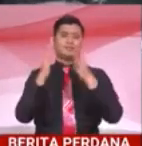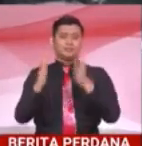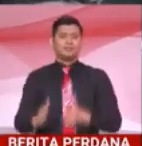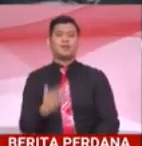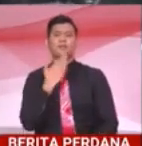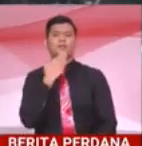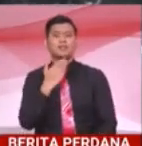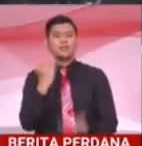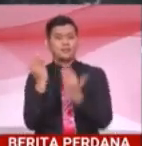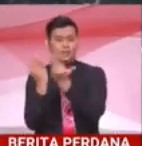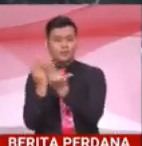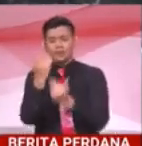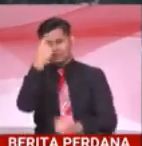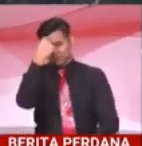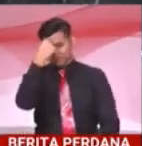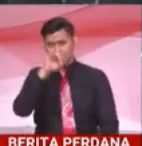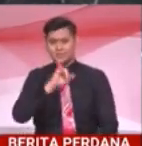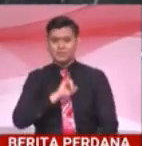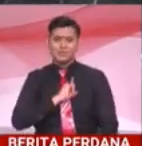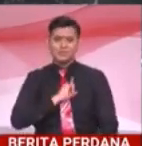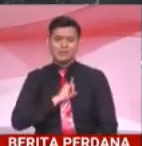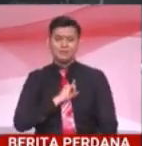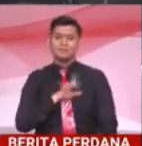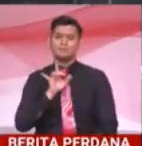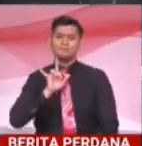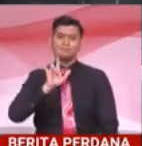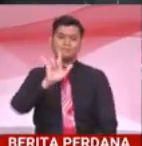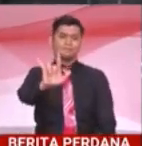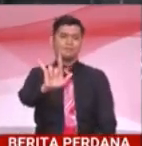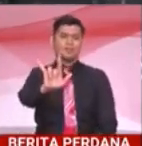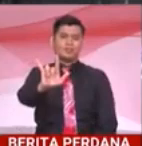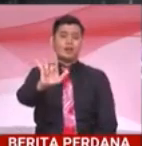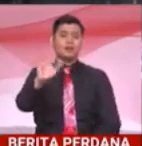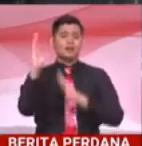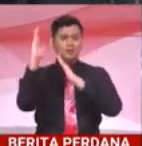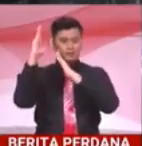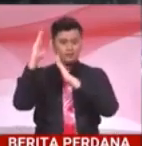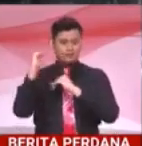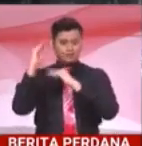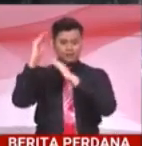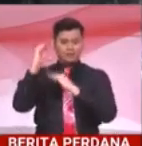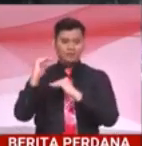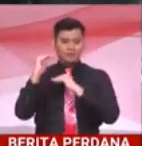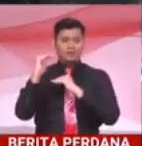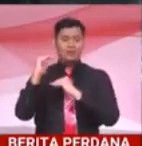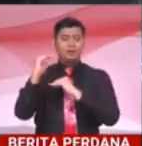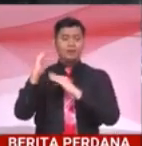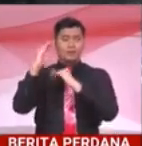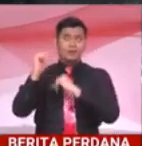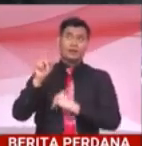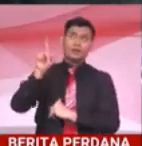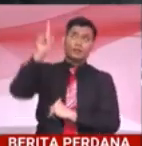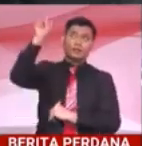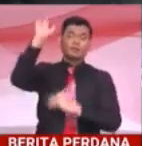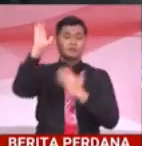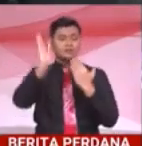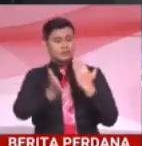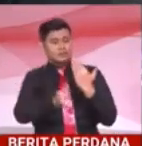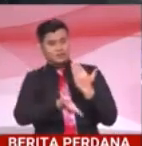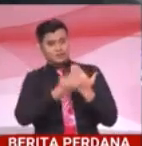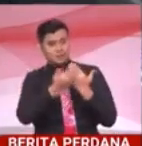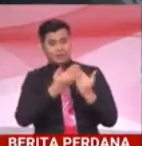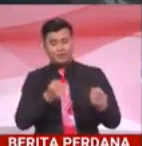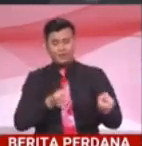love you on hanya Allah satu-satunya Hah mobil kita Semoga Allah memudahkan segala urusan kita